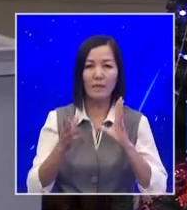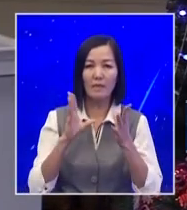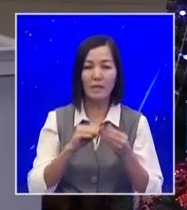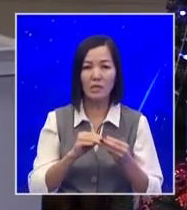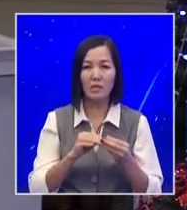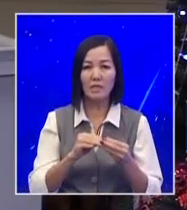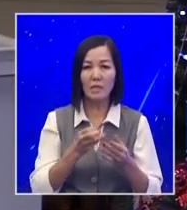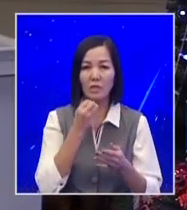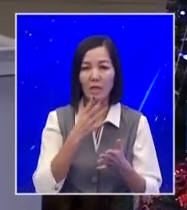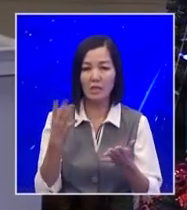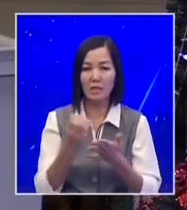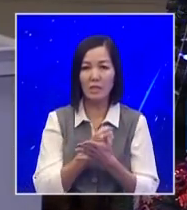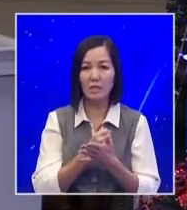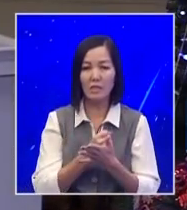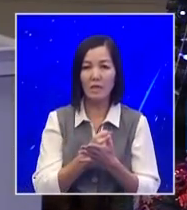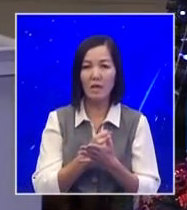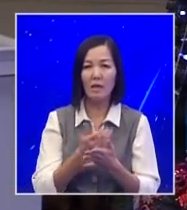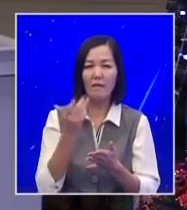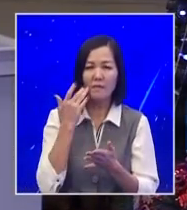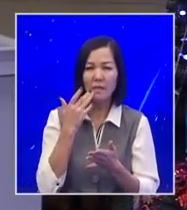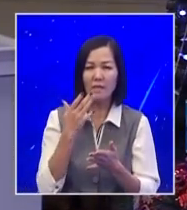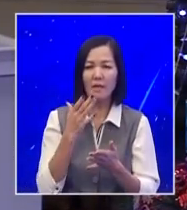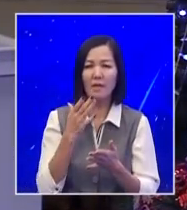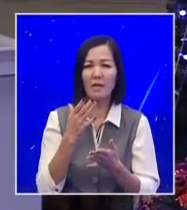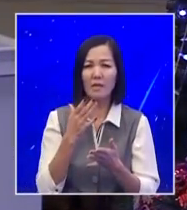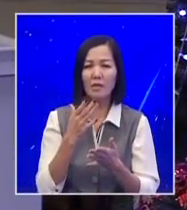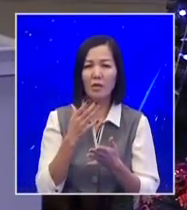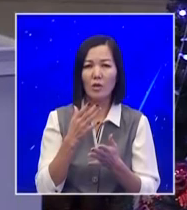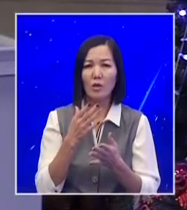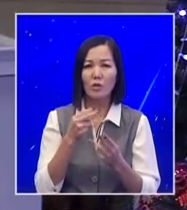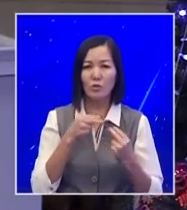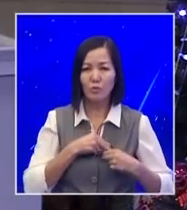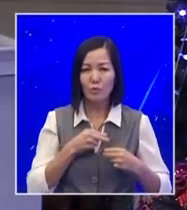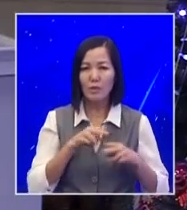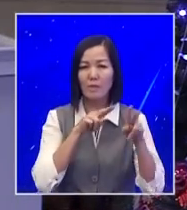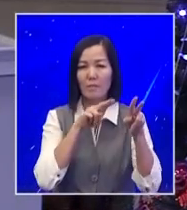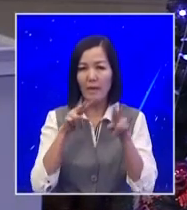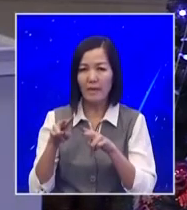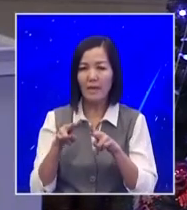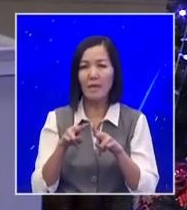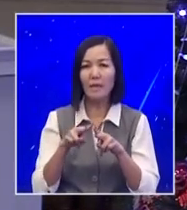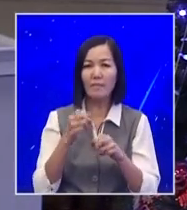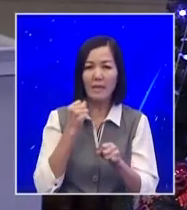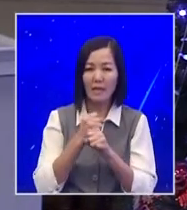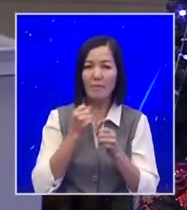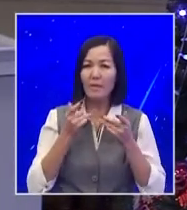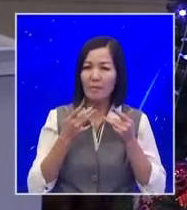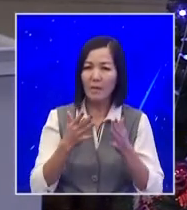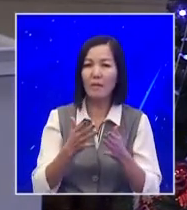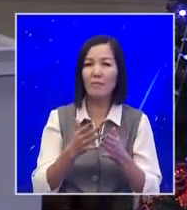болады. Өзі шаршам айтып, талмай жүріп, артынан түсіп, негізі алдына қойған мақсаттарын, президенттің қойған,